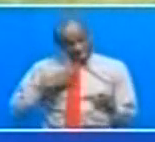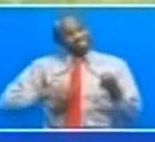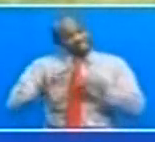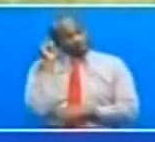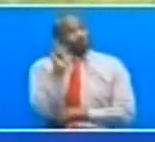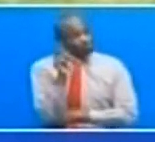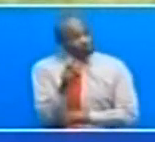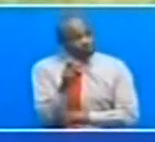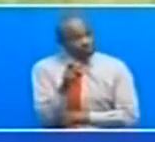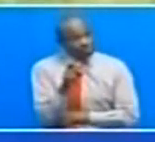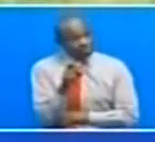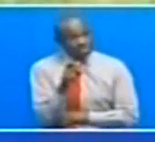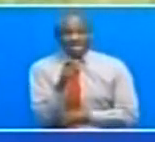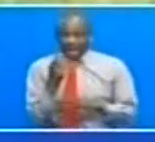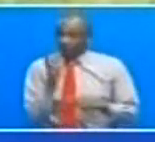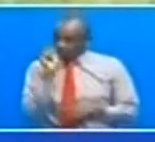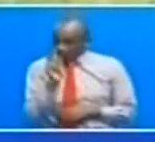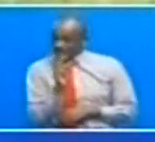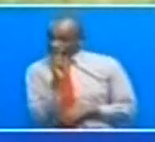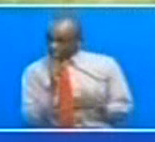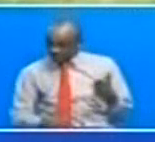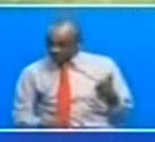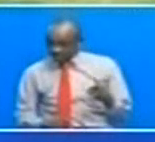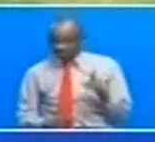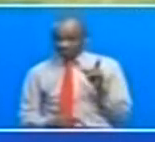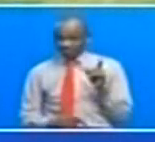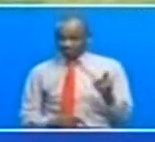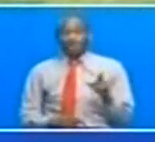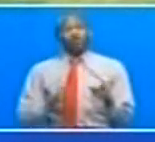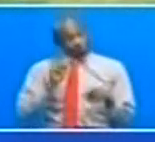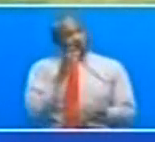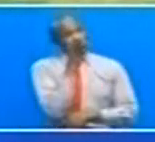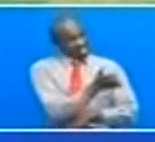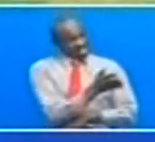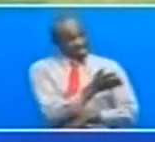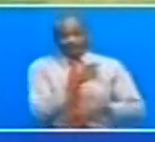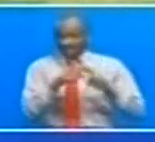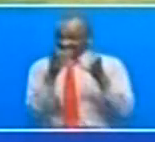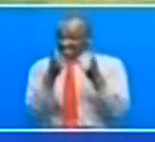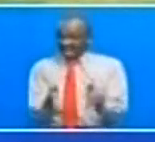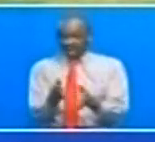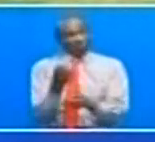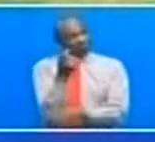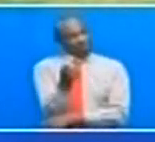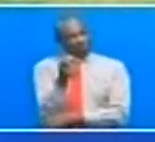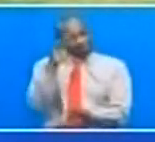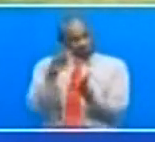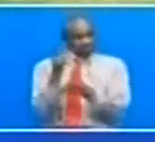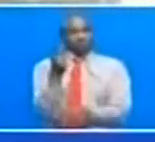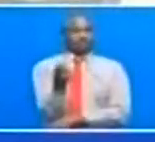kuku. Na upande wa kuku ninaona kama kuku ziko lakini kwa sasa haziko sana. Kwa